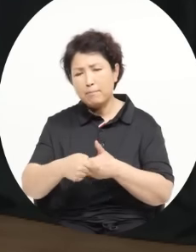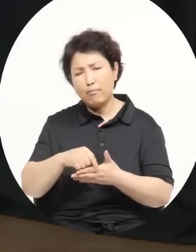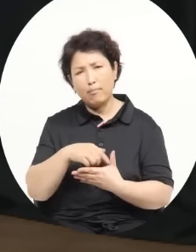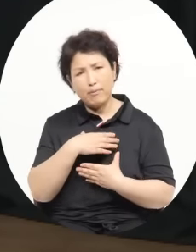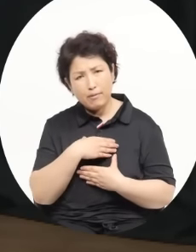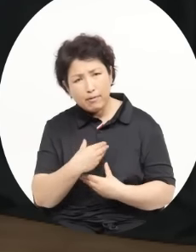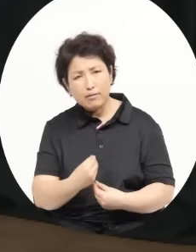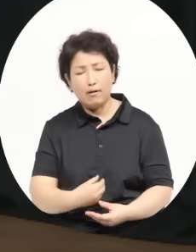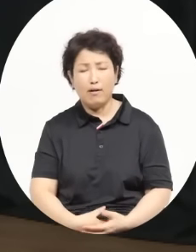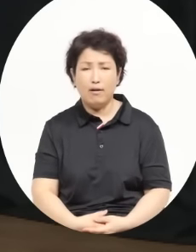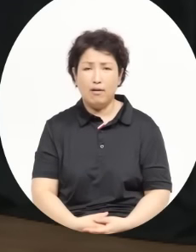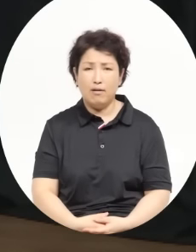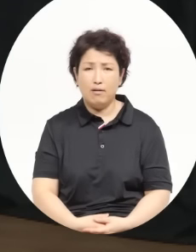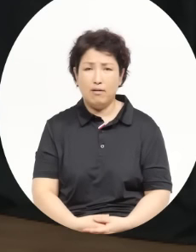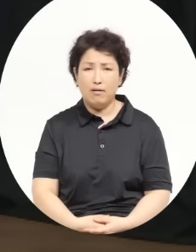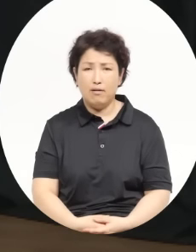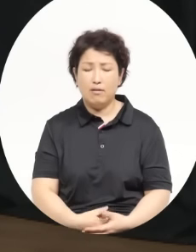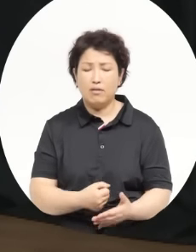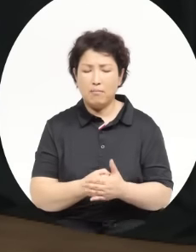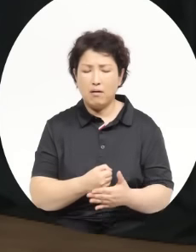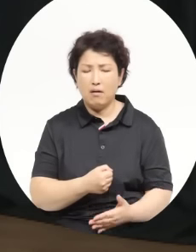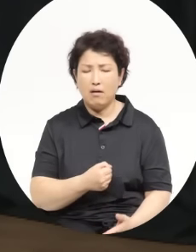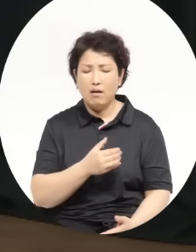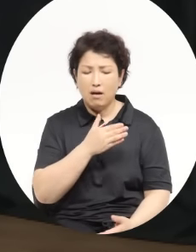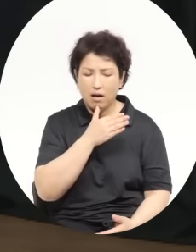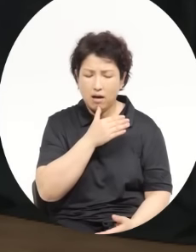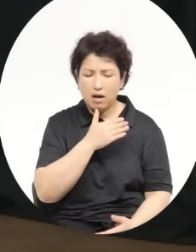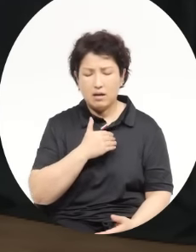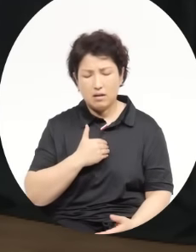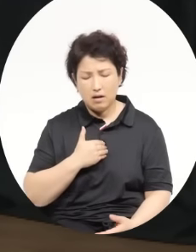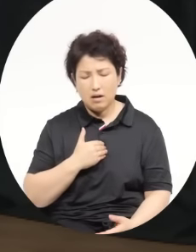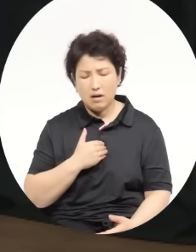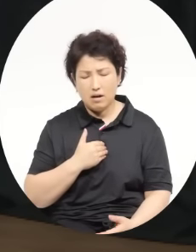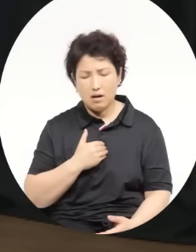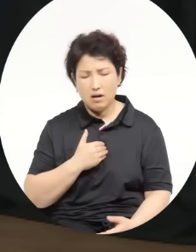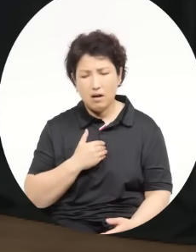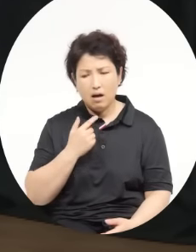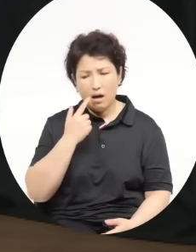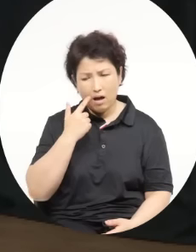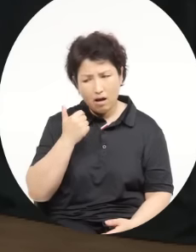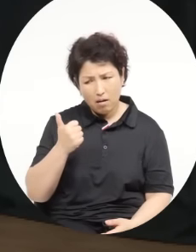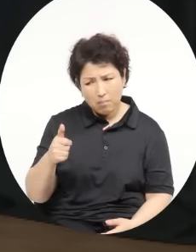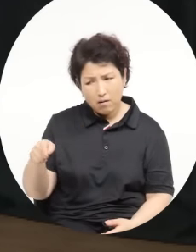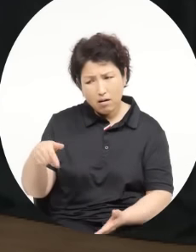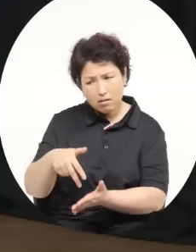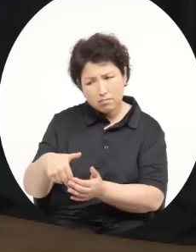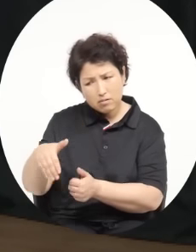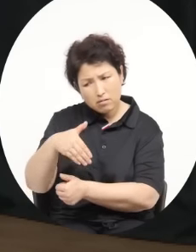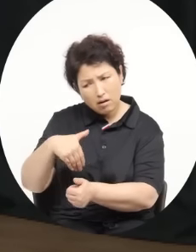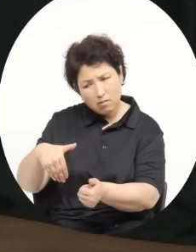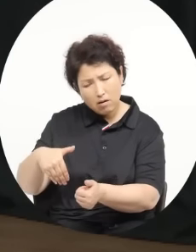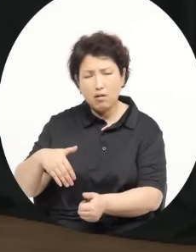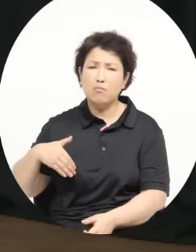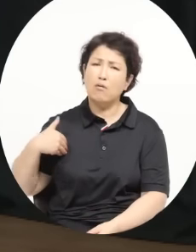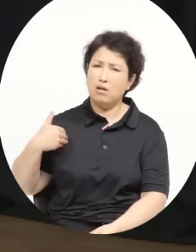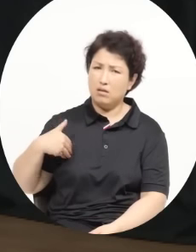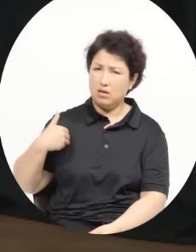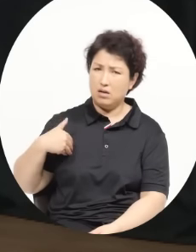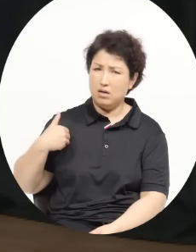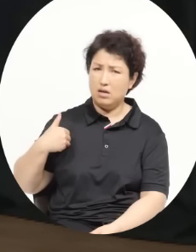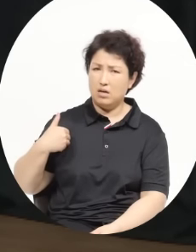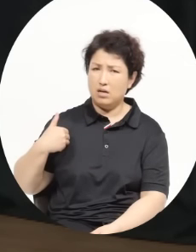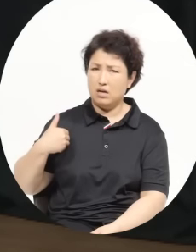것을 이제 느끼게 됐거든요. 그래서 아 내가 모르고 있었구나. 내가 우리 아빠라는 사람을 몰랐구나라는